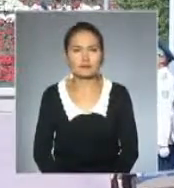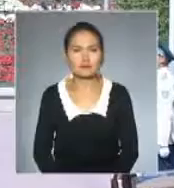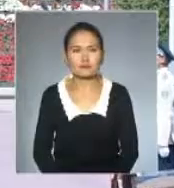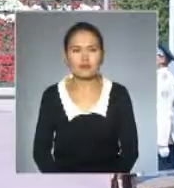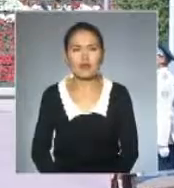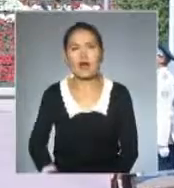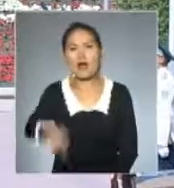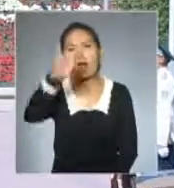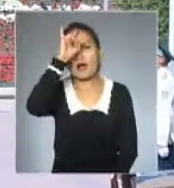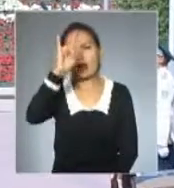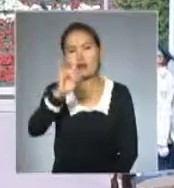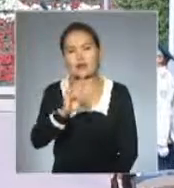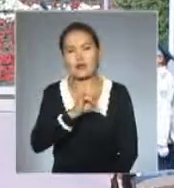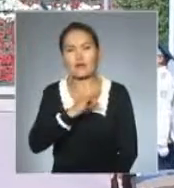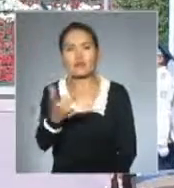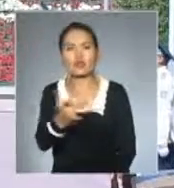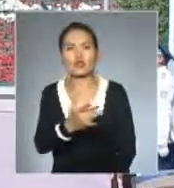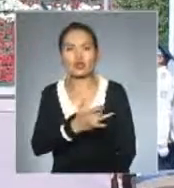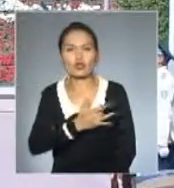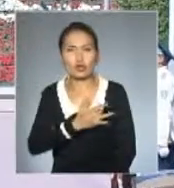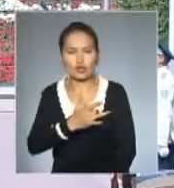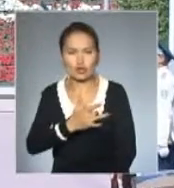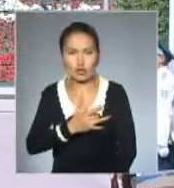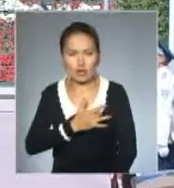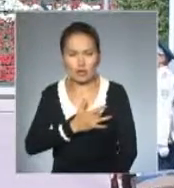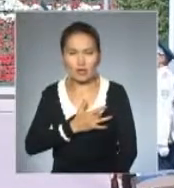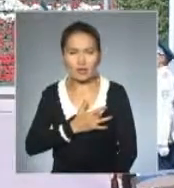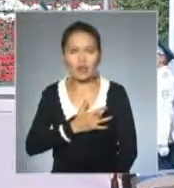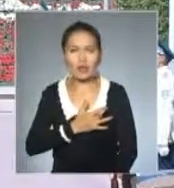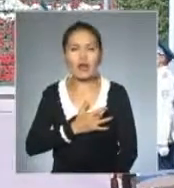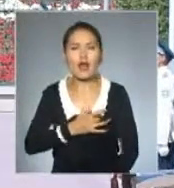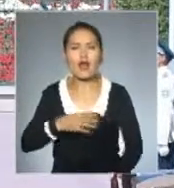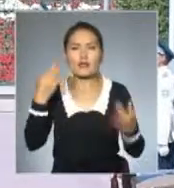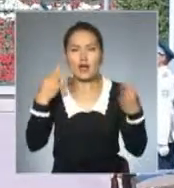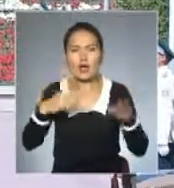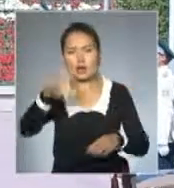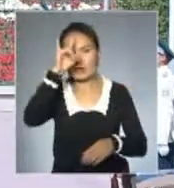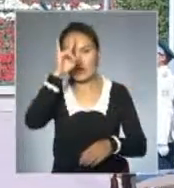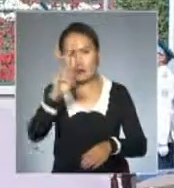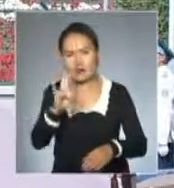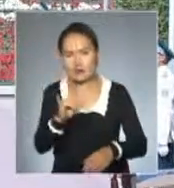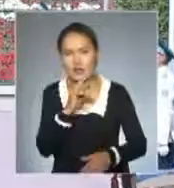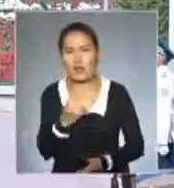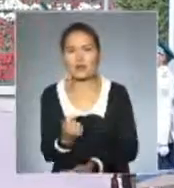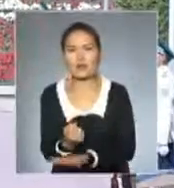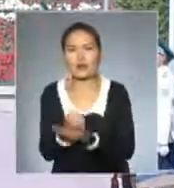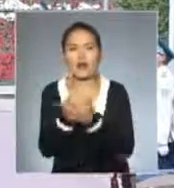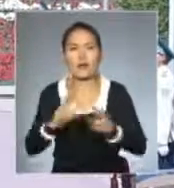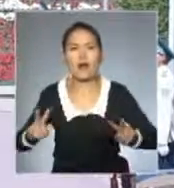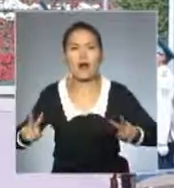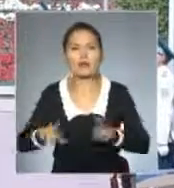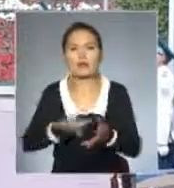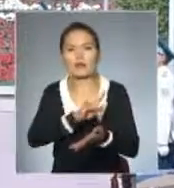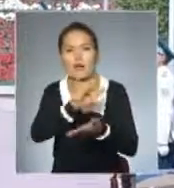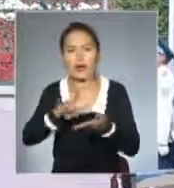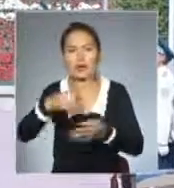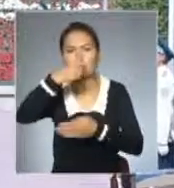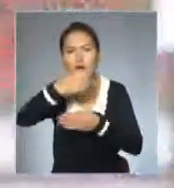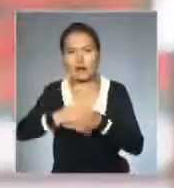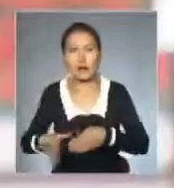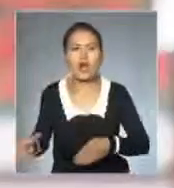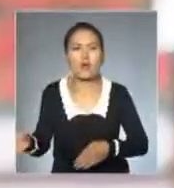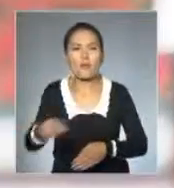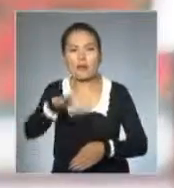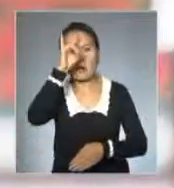Еліміздің жүрегі, тәуелсіздігіміздің тірегі, Астананың мерекесі бүкіл қазақстандықтардың